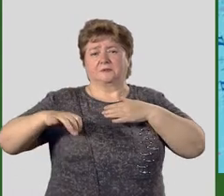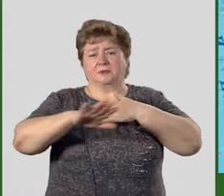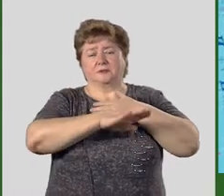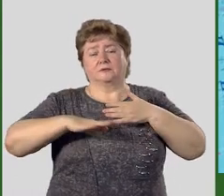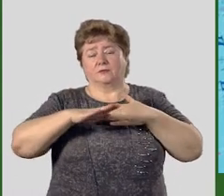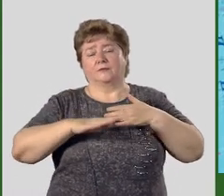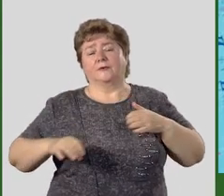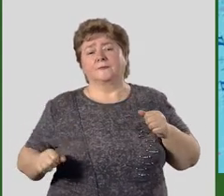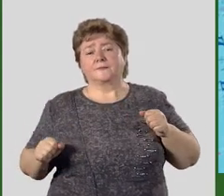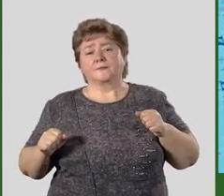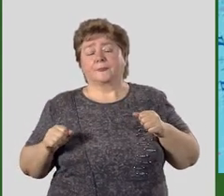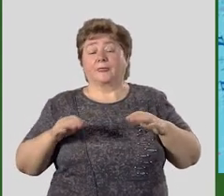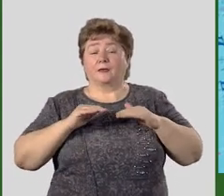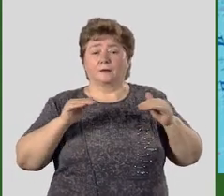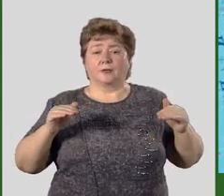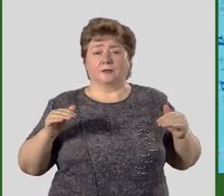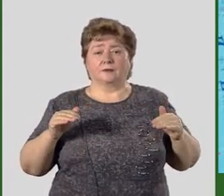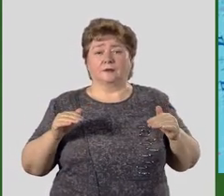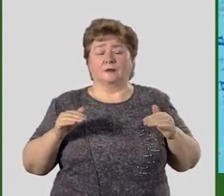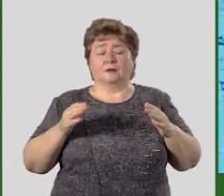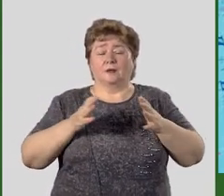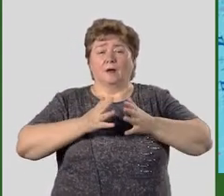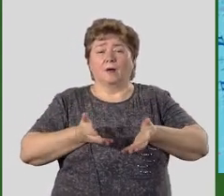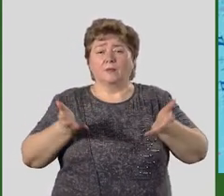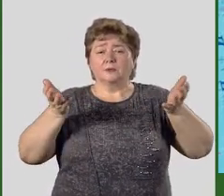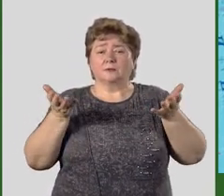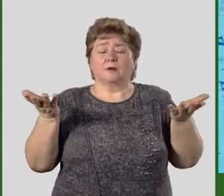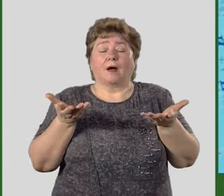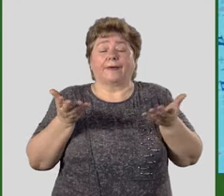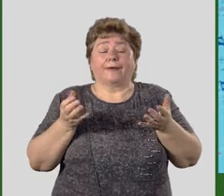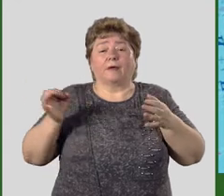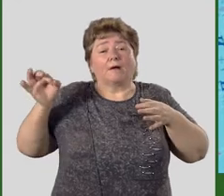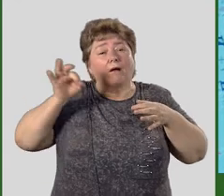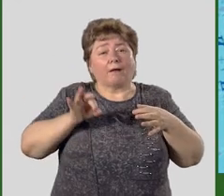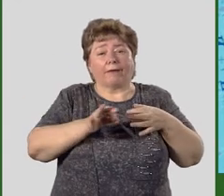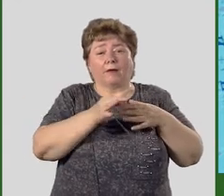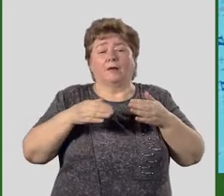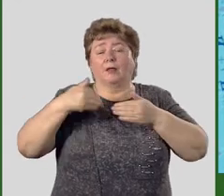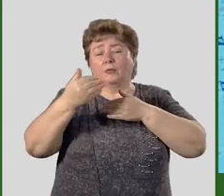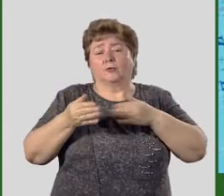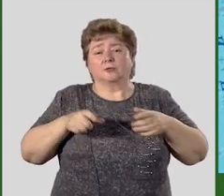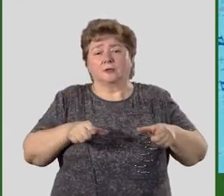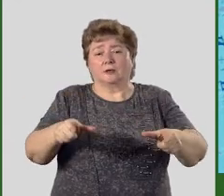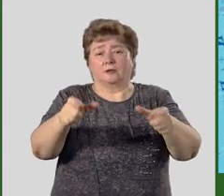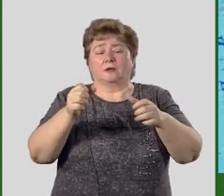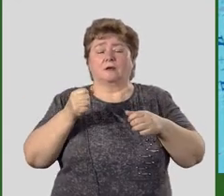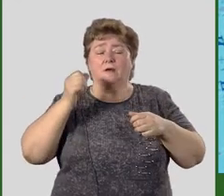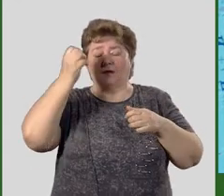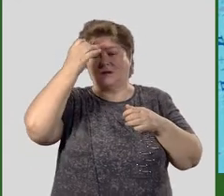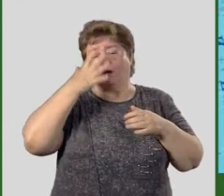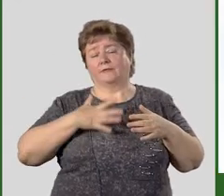материков. Ребята, к бассейну каких океанов относятся реки Африки?